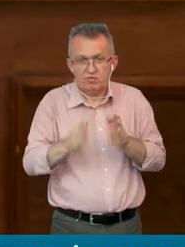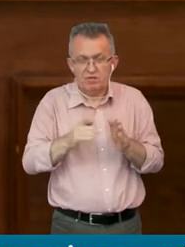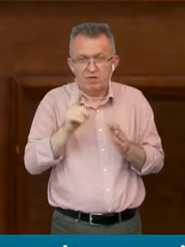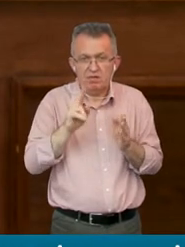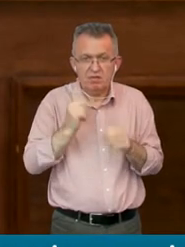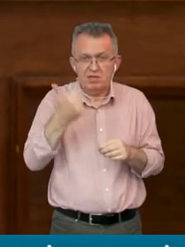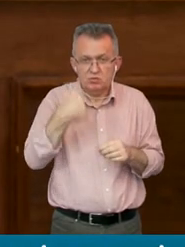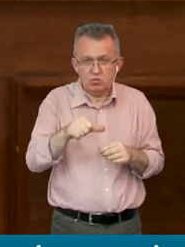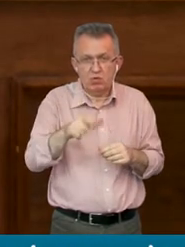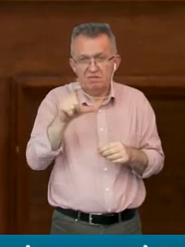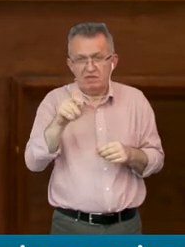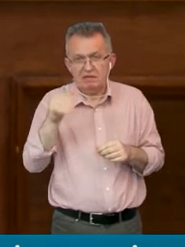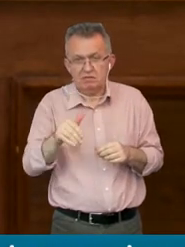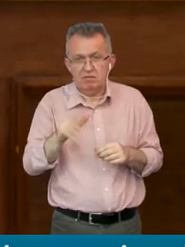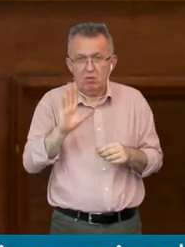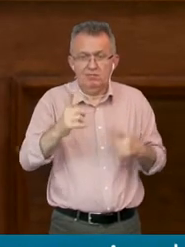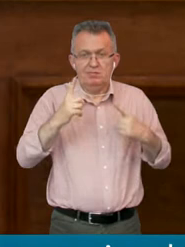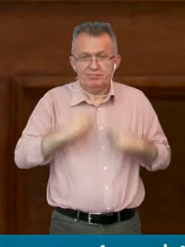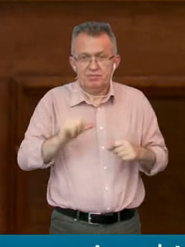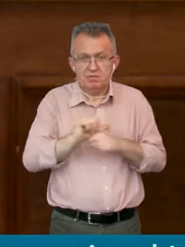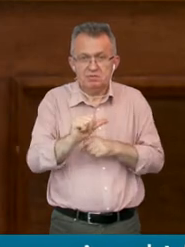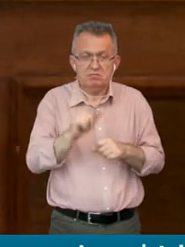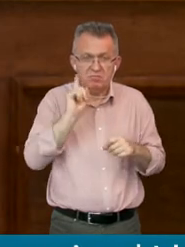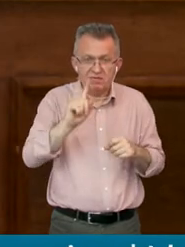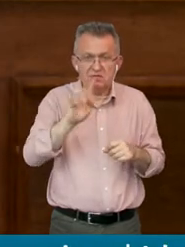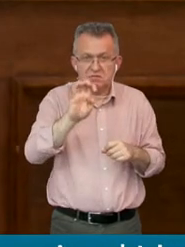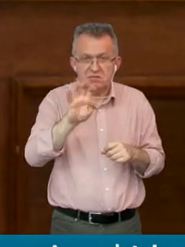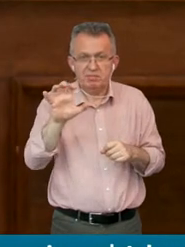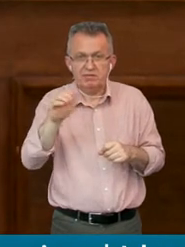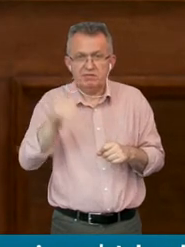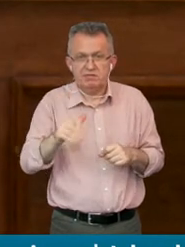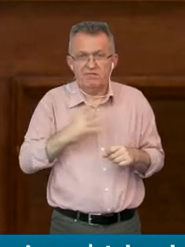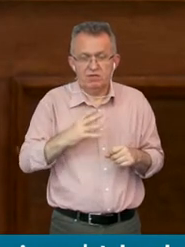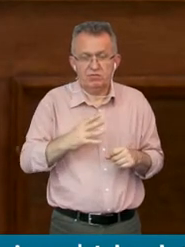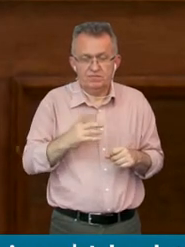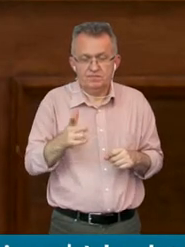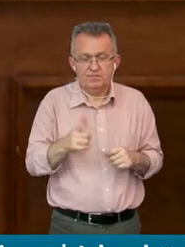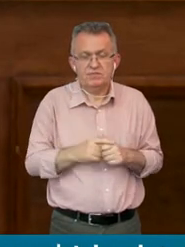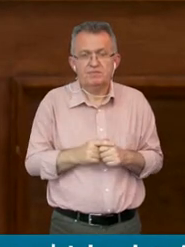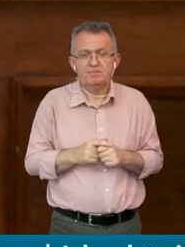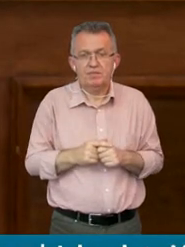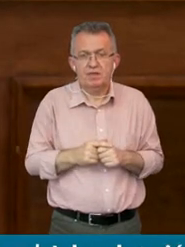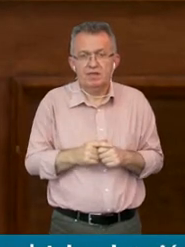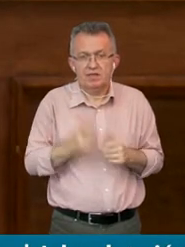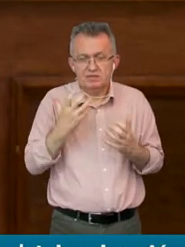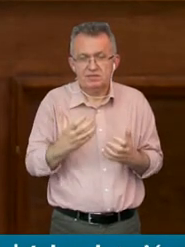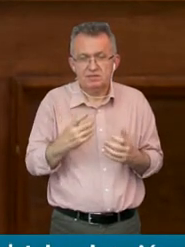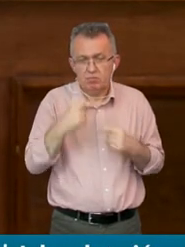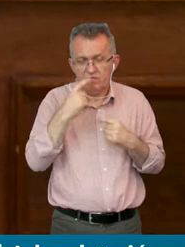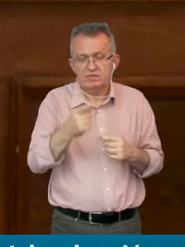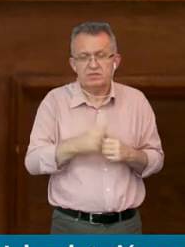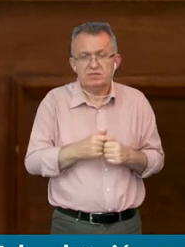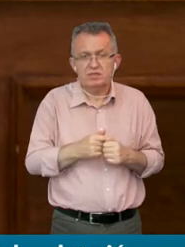na 100-200 tysięcy, nagle okazują się projektami za 400 czy 500 tysięcy złotych. Więc chcę Pana zapewnić,